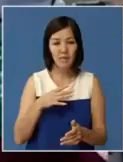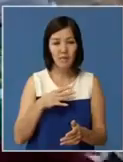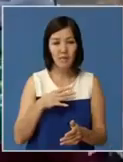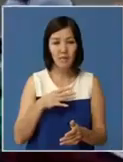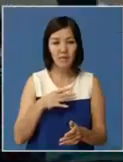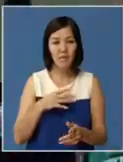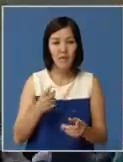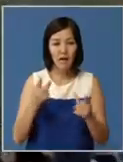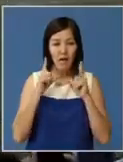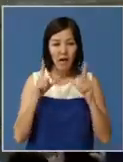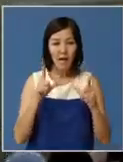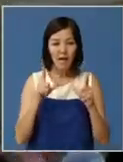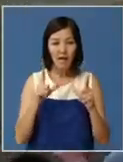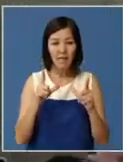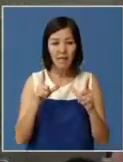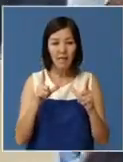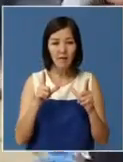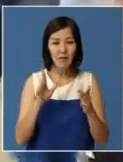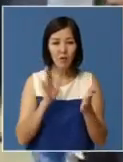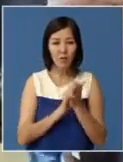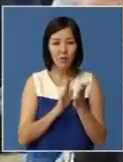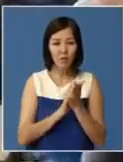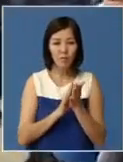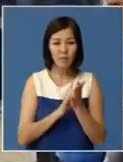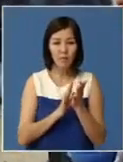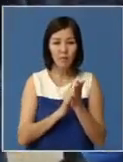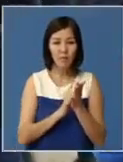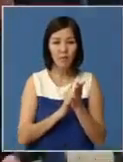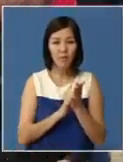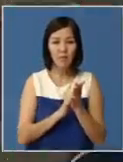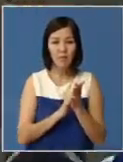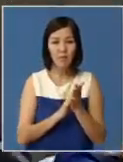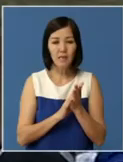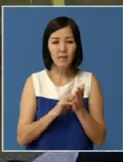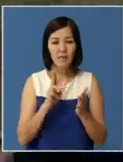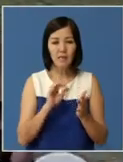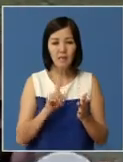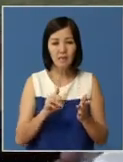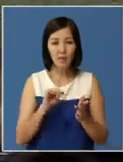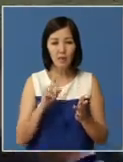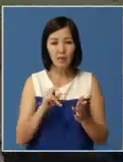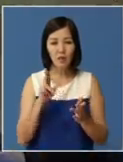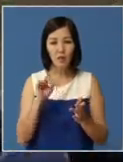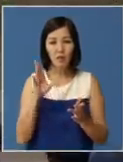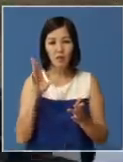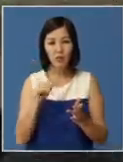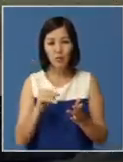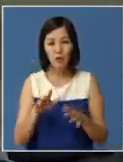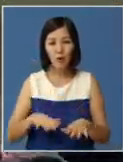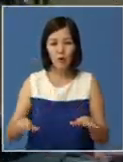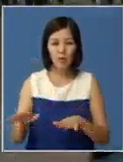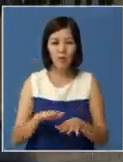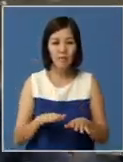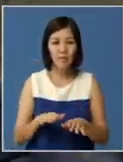қиқу салып аламан аттың қадірін арттырып қошемет танытқан уақыттан үзінді. Қызжирен Көксу ауданы Жетіжал ауылының топырағынан